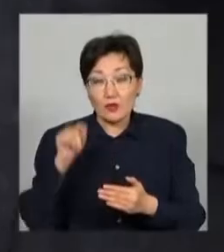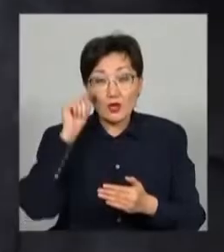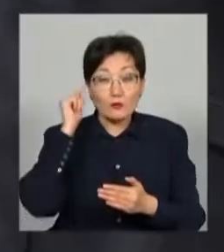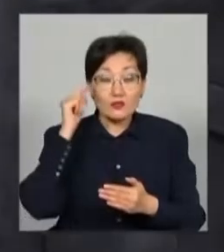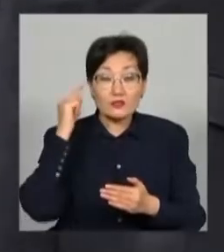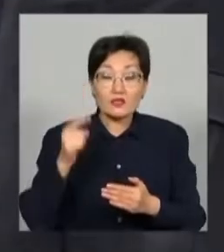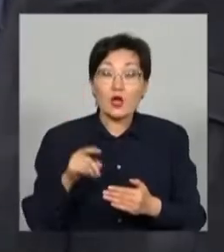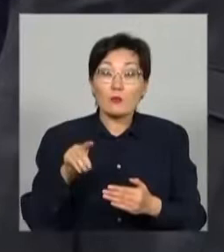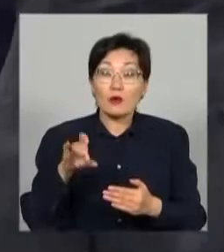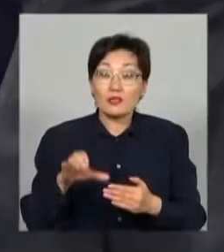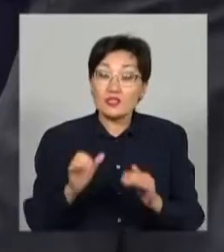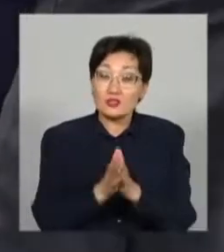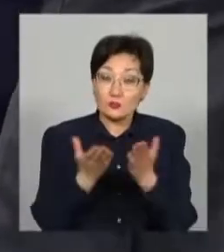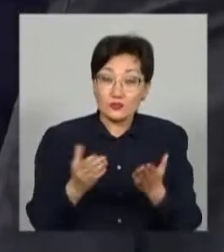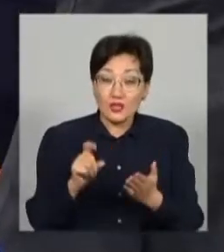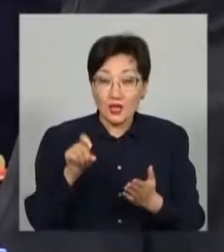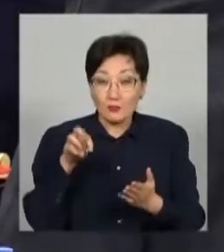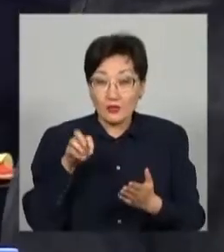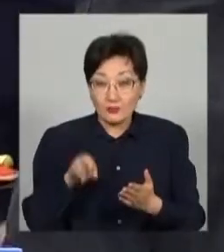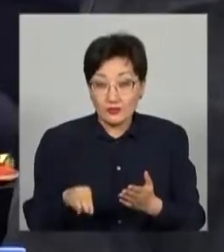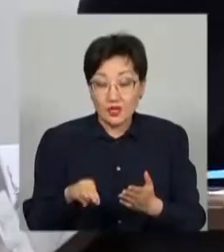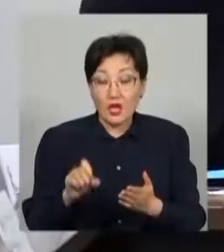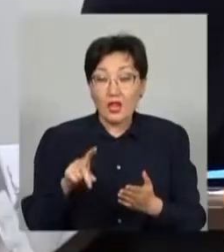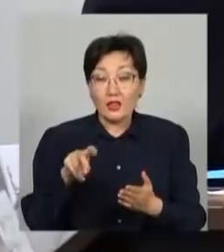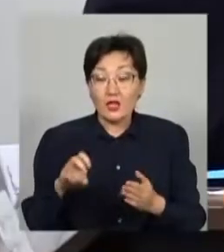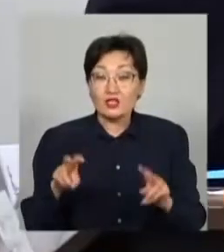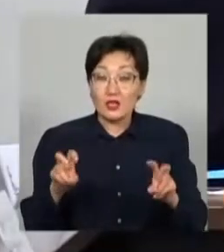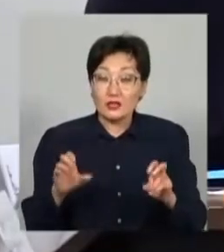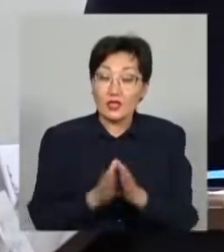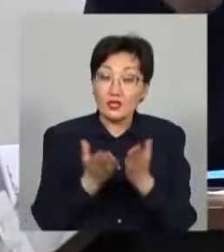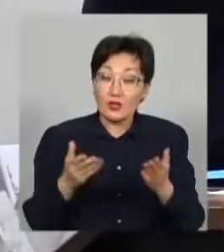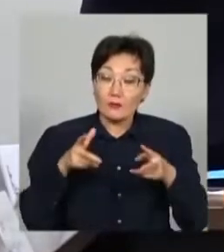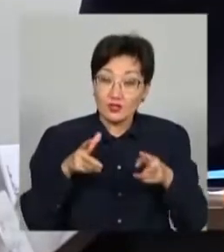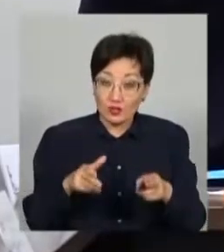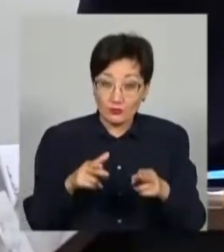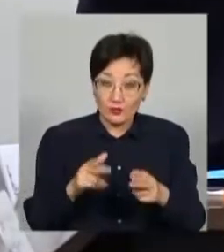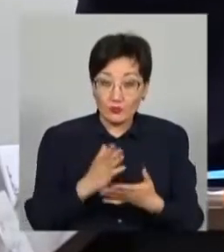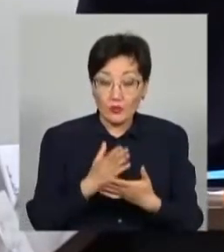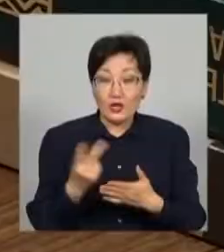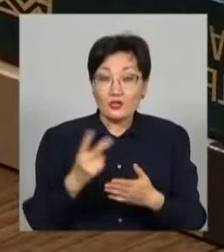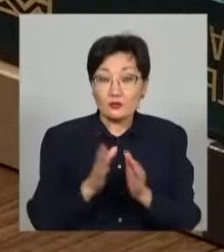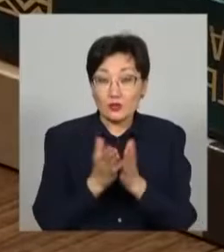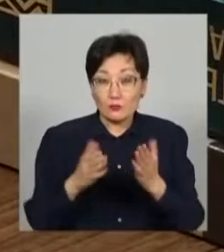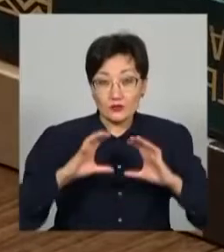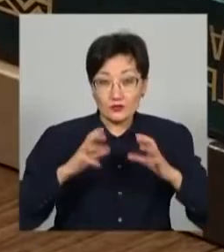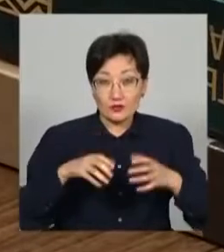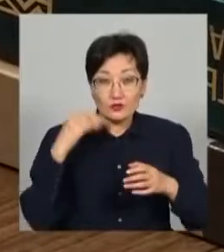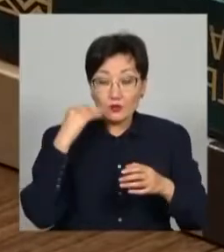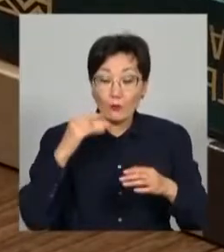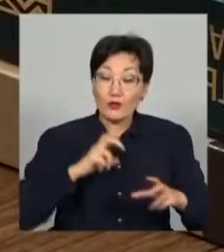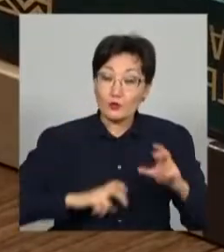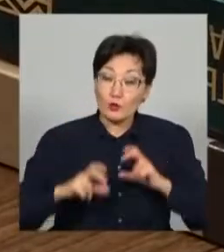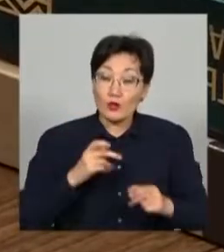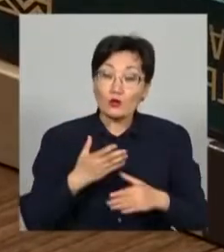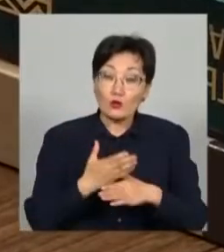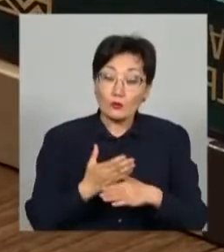батырлық эпосы Манас кітабымен Ахмет Байтұрсынұлы және Алаш атты жинақтың жарық көруі болды. Аталған екі туынды да халықаралық түрк академиясының